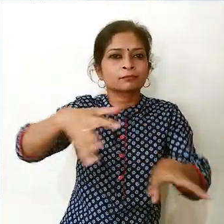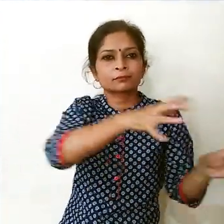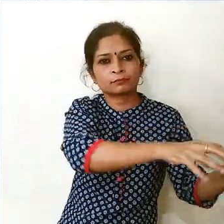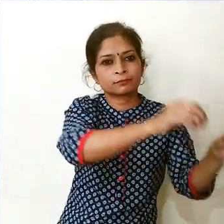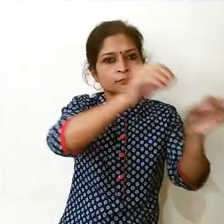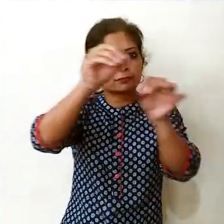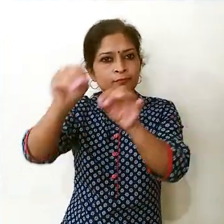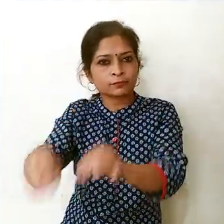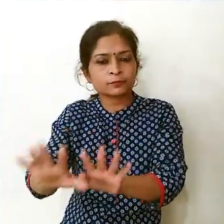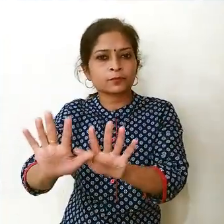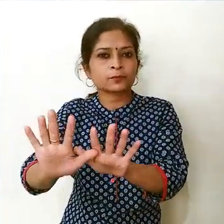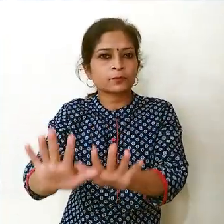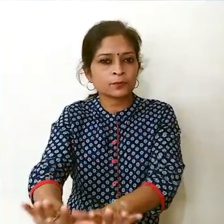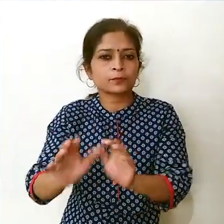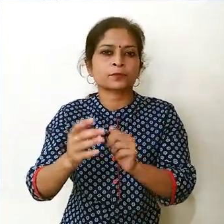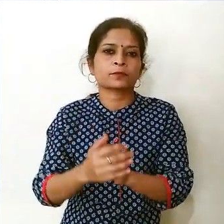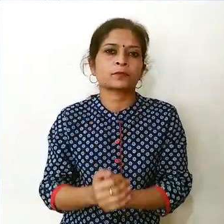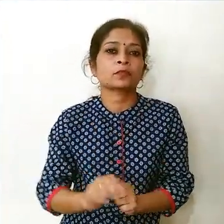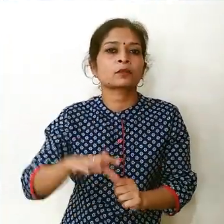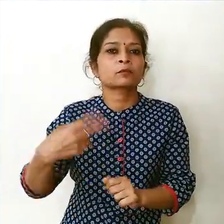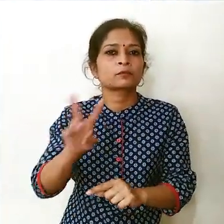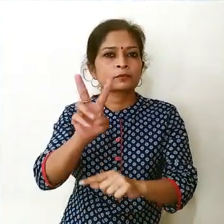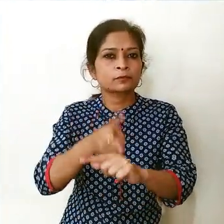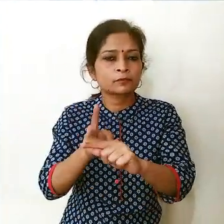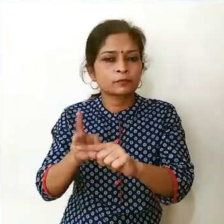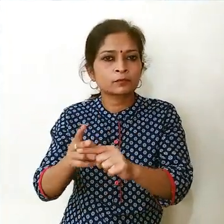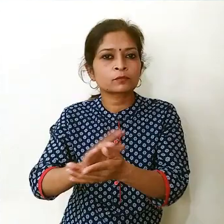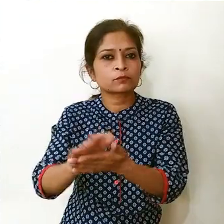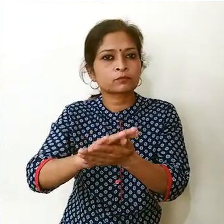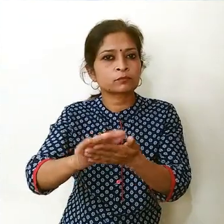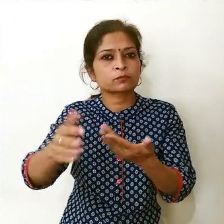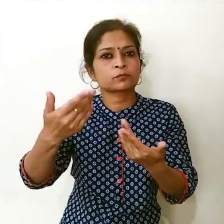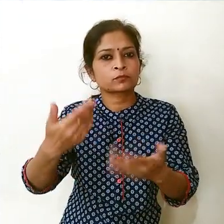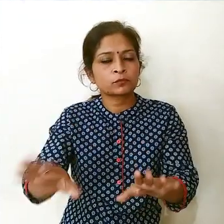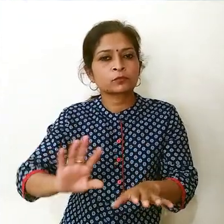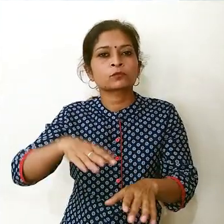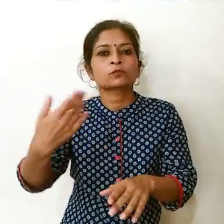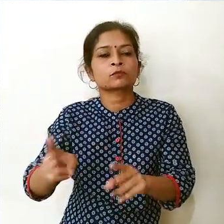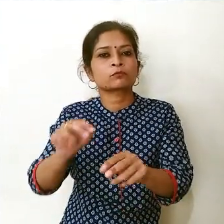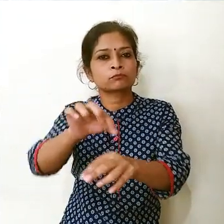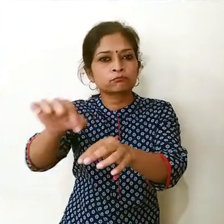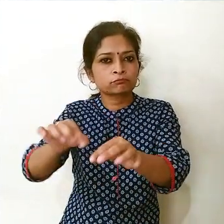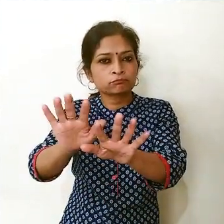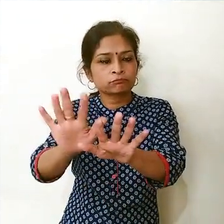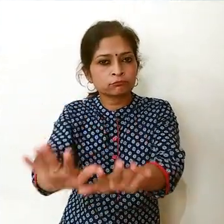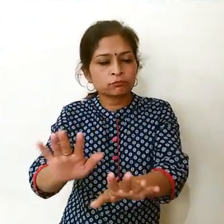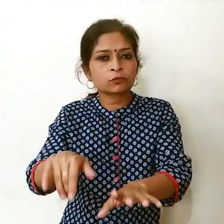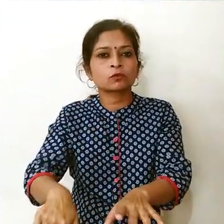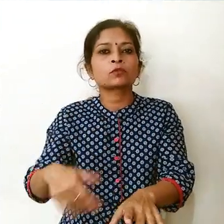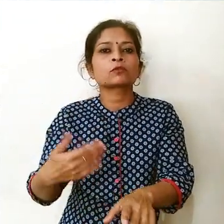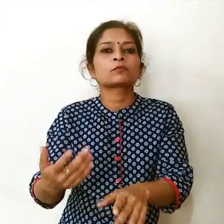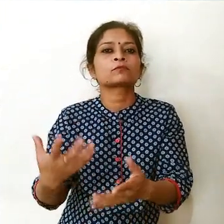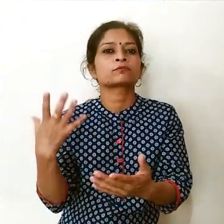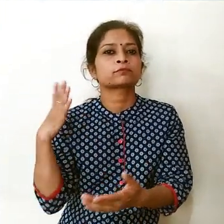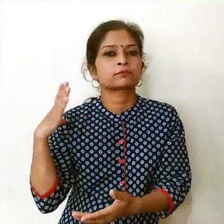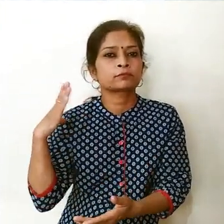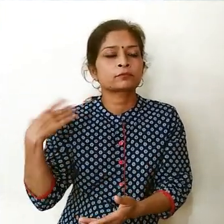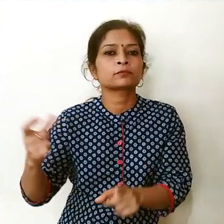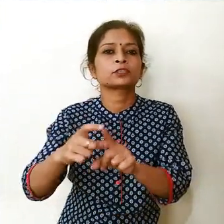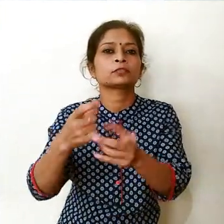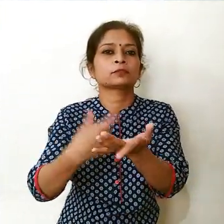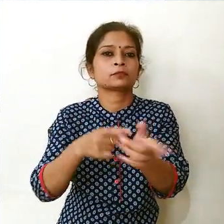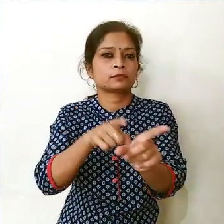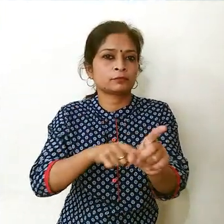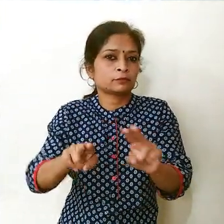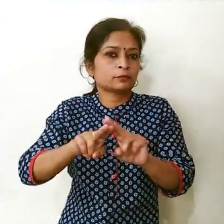इसको रेक चली में सोल रखे रहे। सब्जियों को अच्छी परकार सबने के बादों इसको यहां पर अपने स्टोर कर गया है और इसका पानी निगरने का